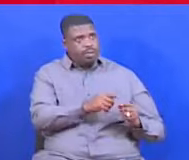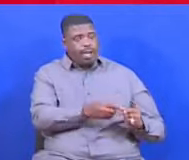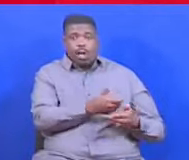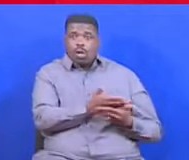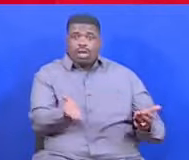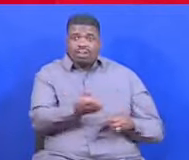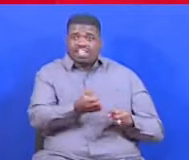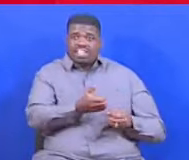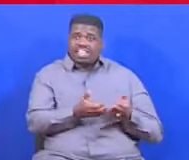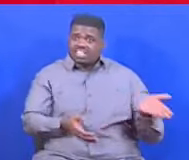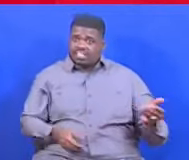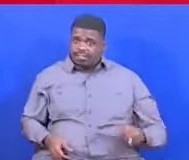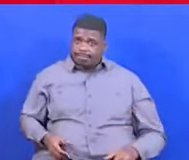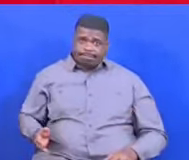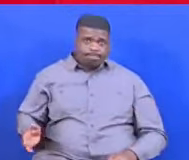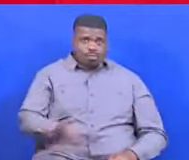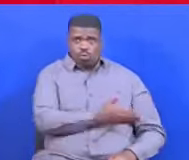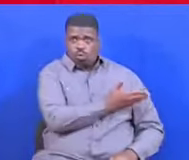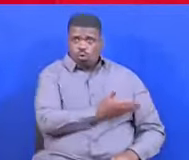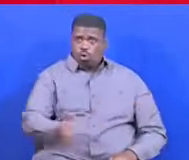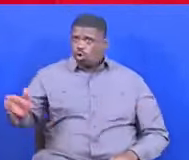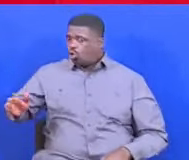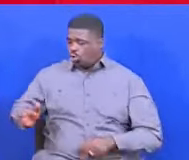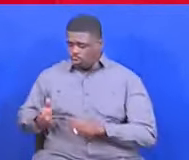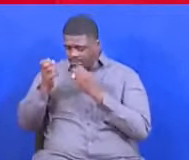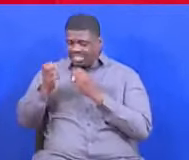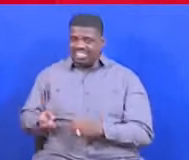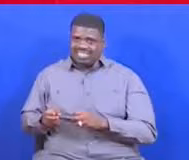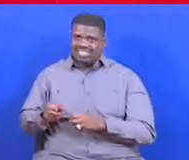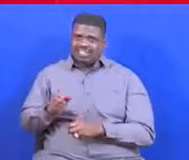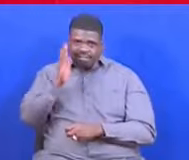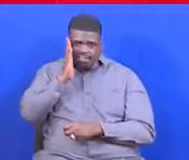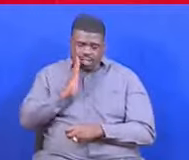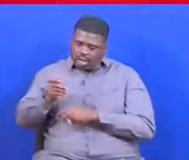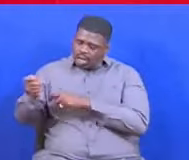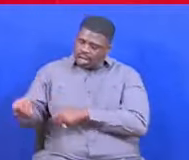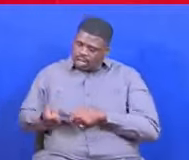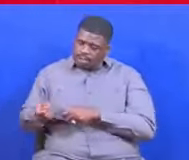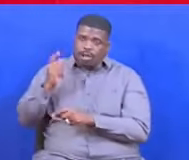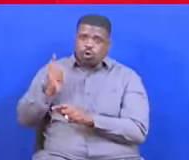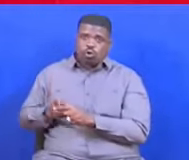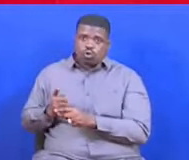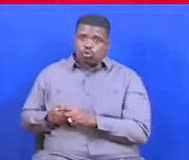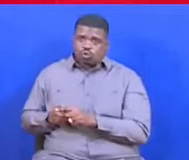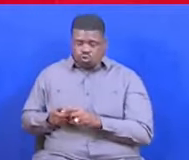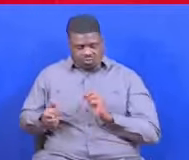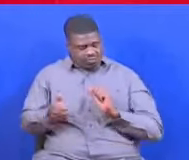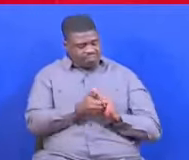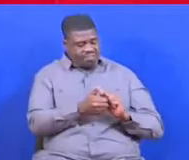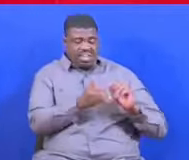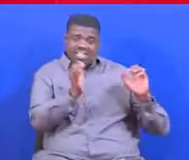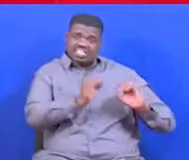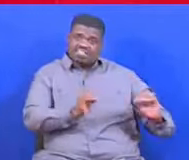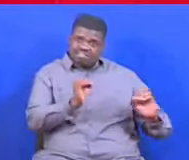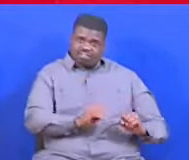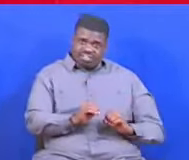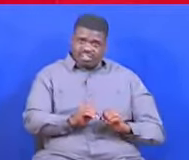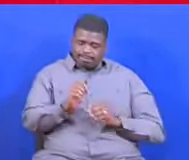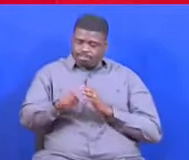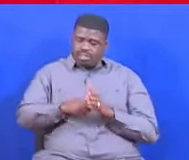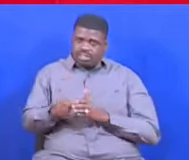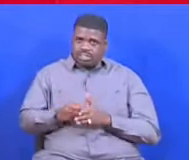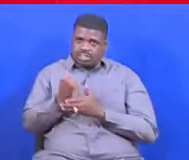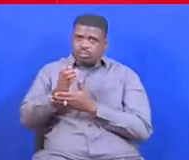vijana? Tunataka kuondoa umaskini kwa vijana ambao mikoa ambayo inalima korosho, lakini kama hawana vifaa, mashine za kugawa,